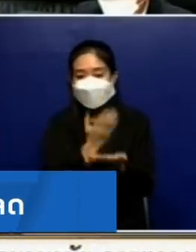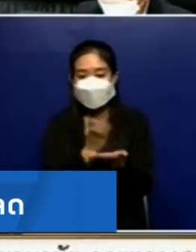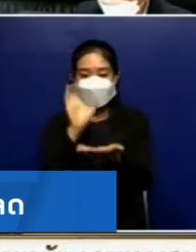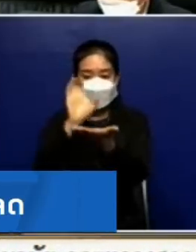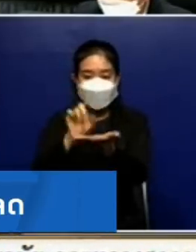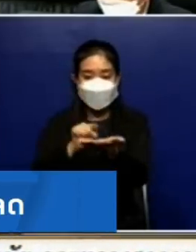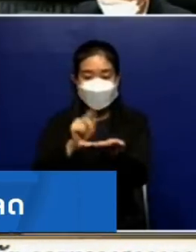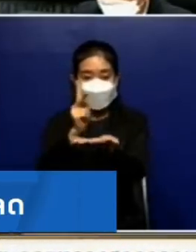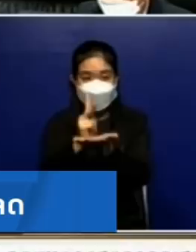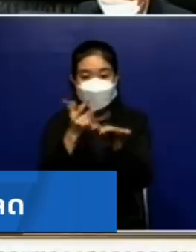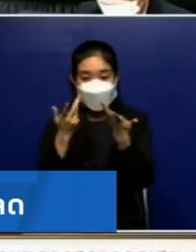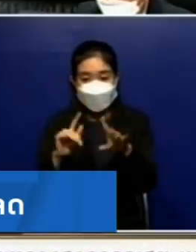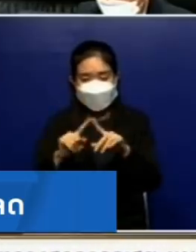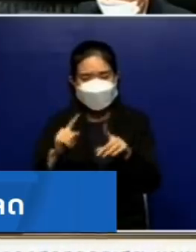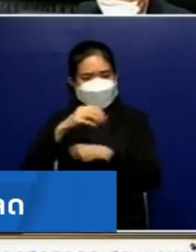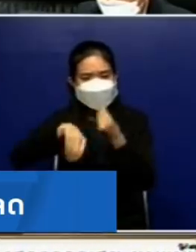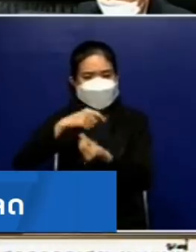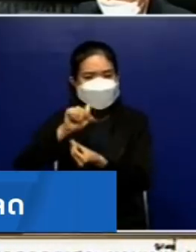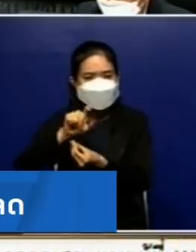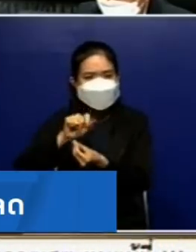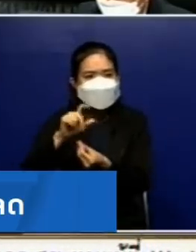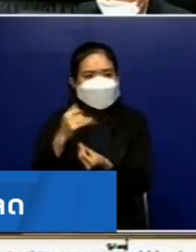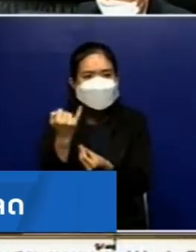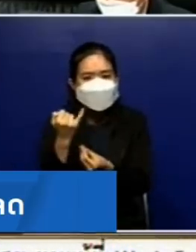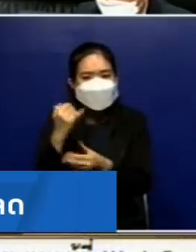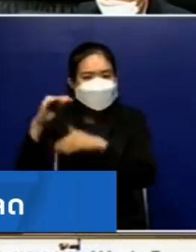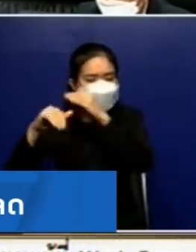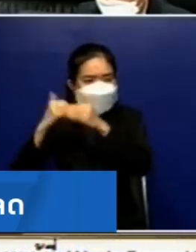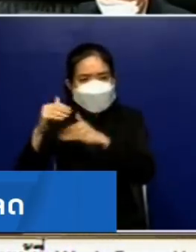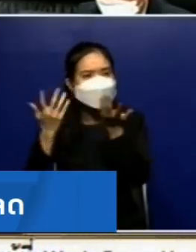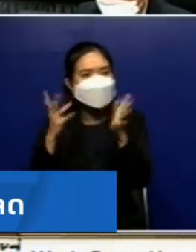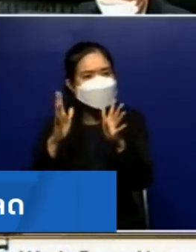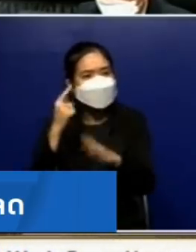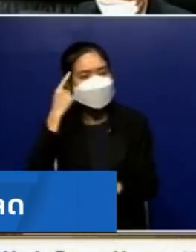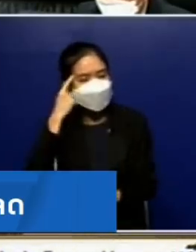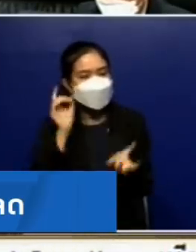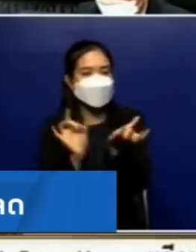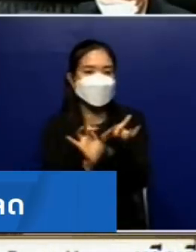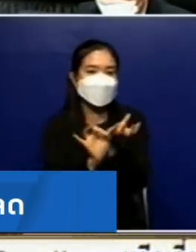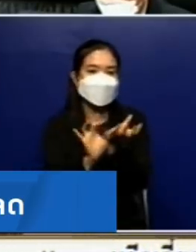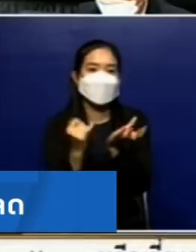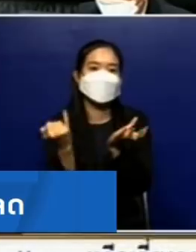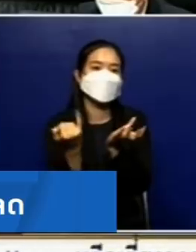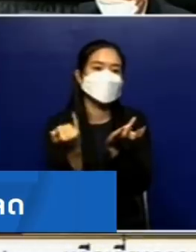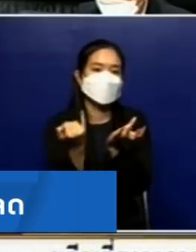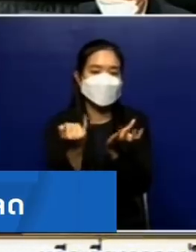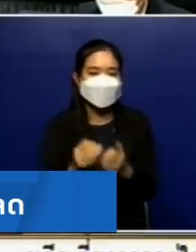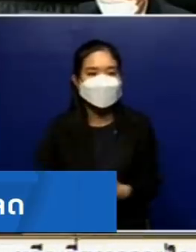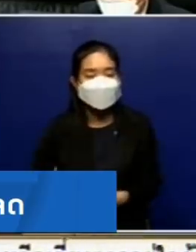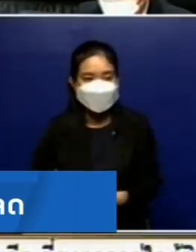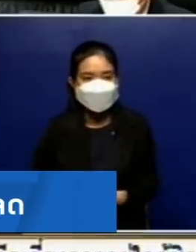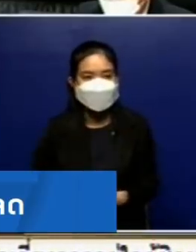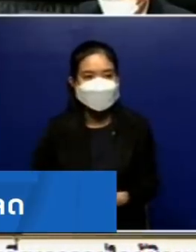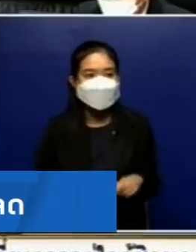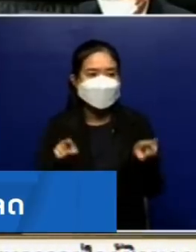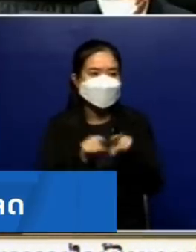งให้เห็นถึงการใช้เงินที่ไม่มีประสิทธิภาพเหมือนตอนที่ท่านให้เงินกู้1ล้านล้าน